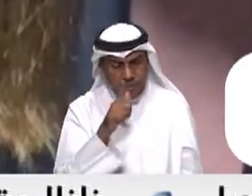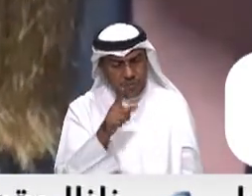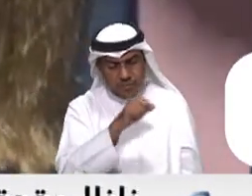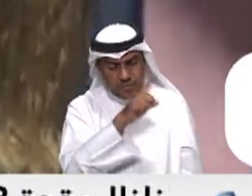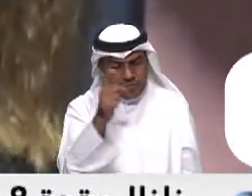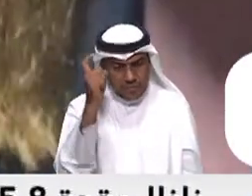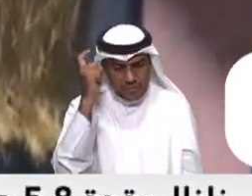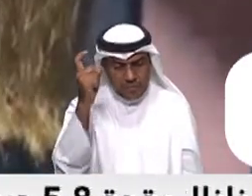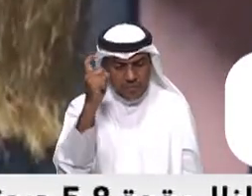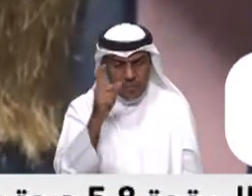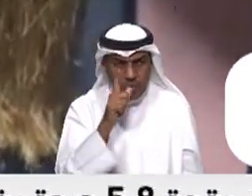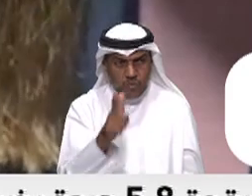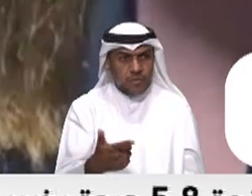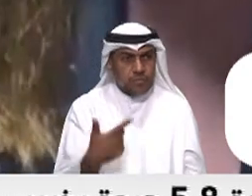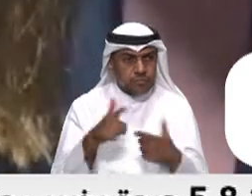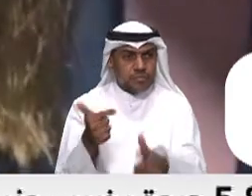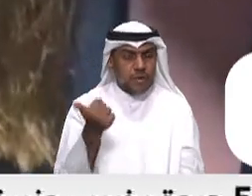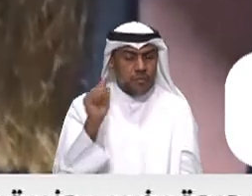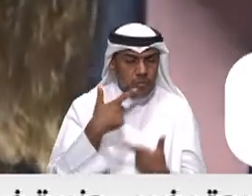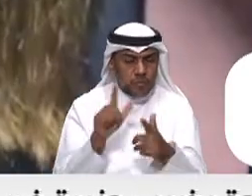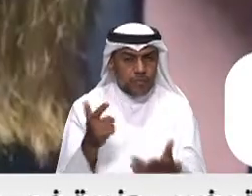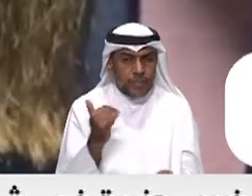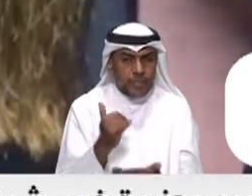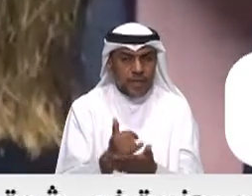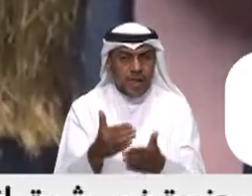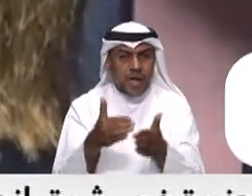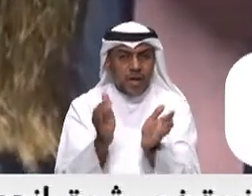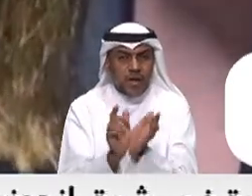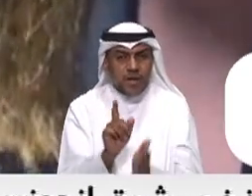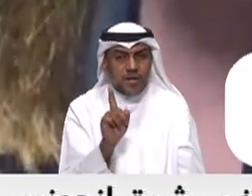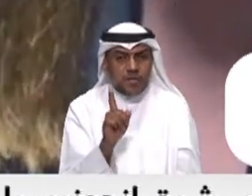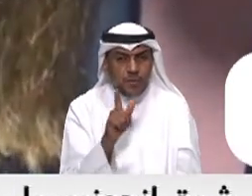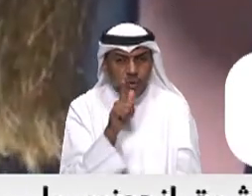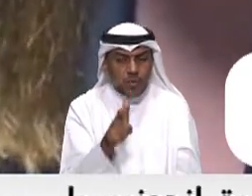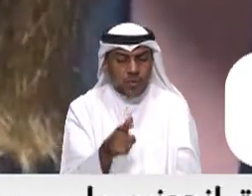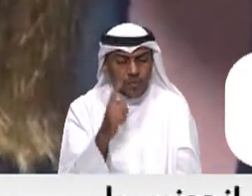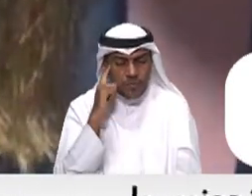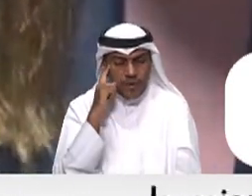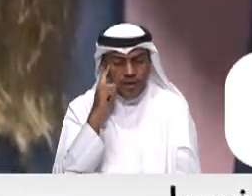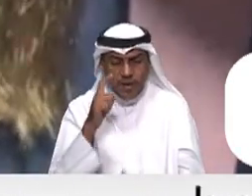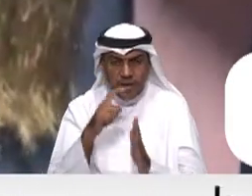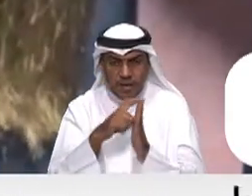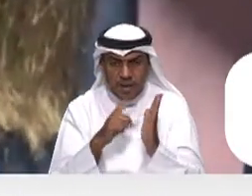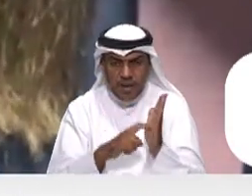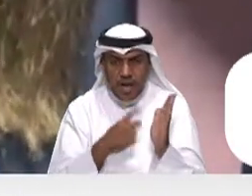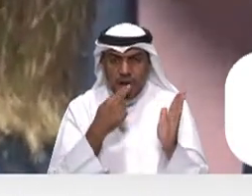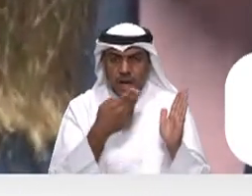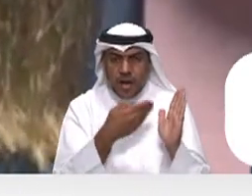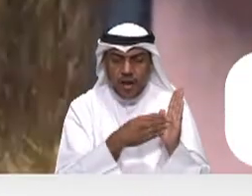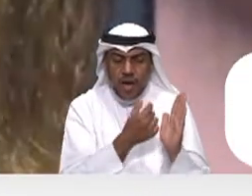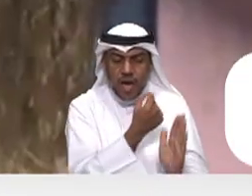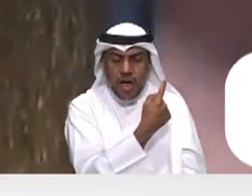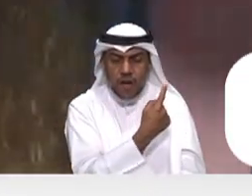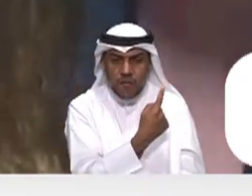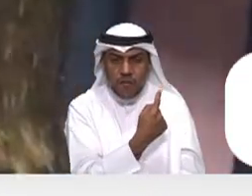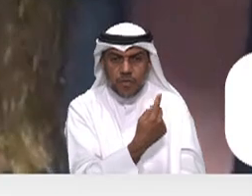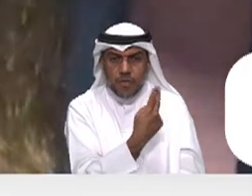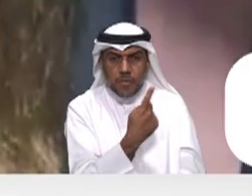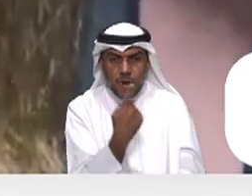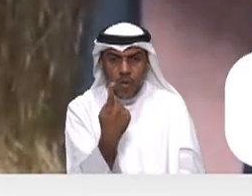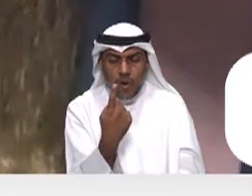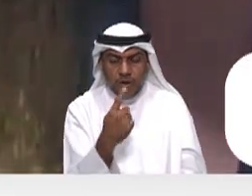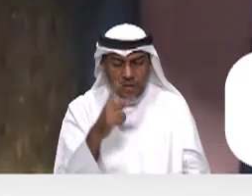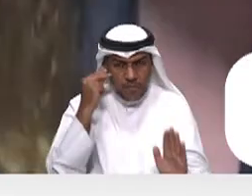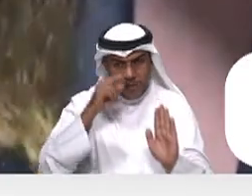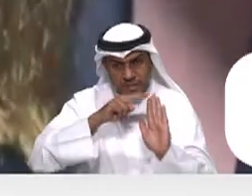هذا التصريح، وهذا يعني طبعا أن حزب الله لا يوافق على التعديل على القرار 1701، لأننا كنا قد